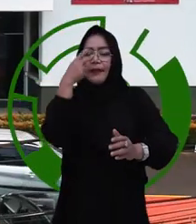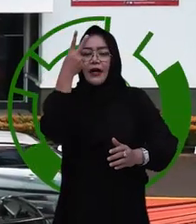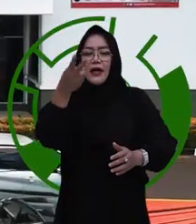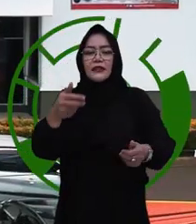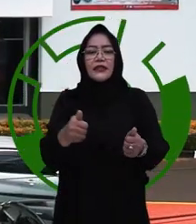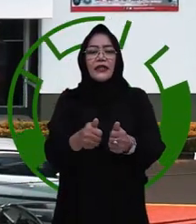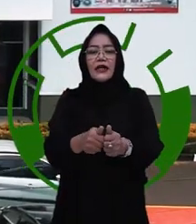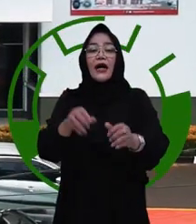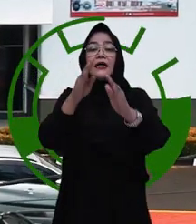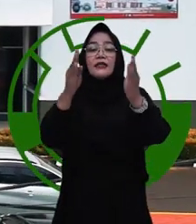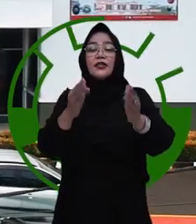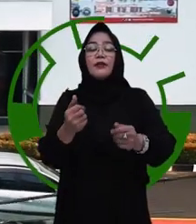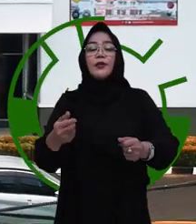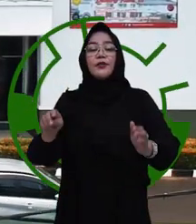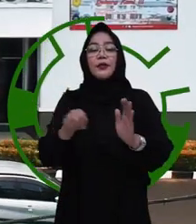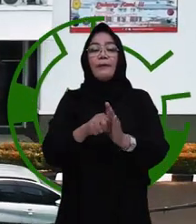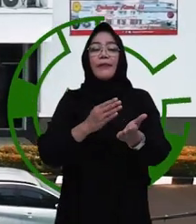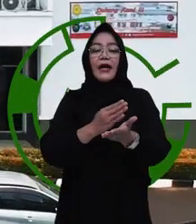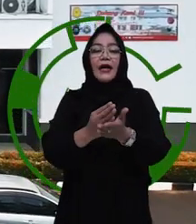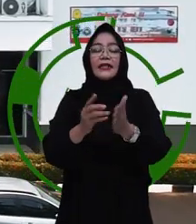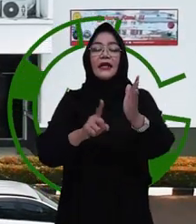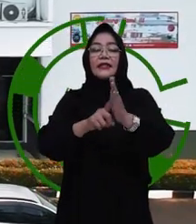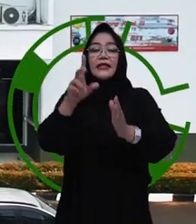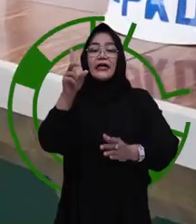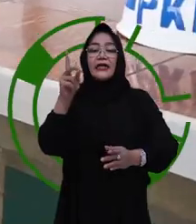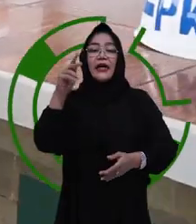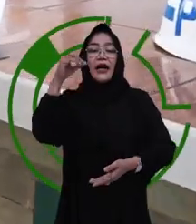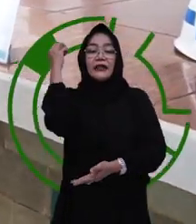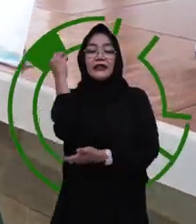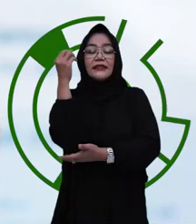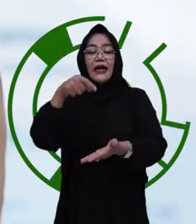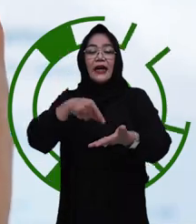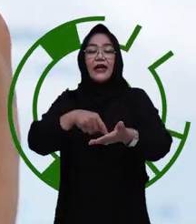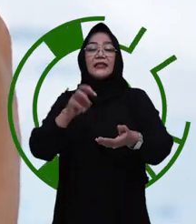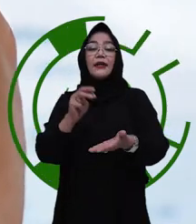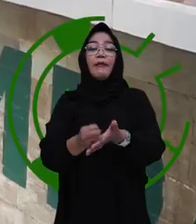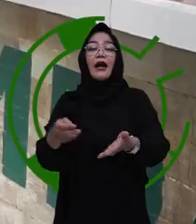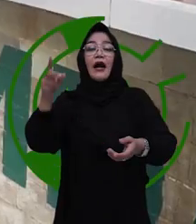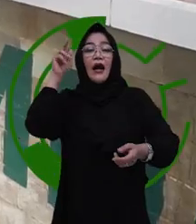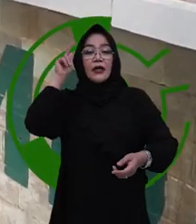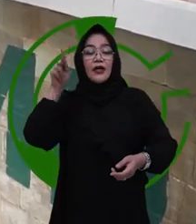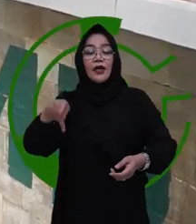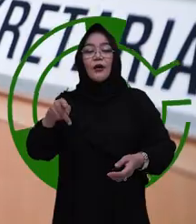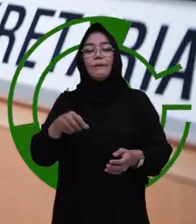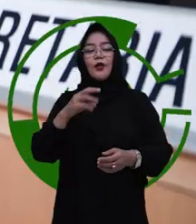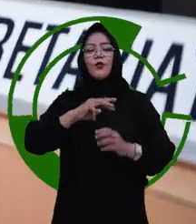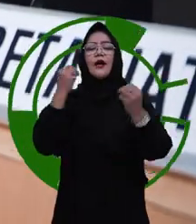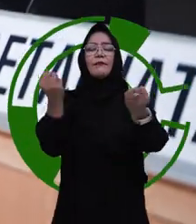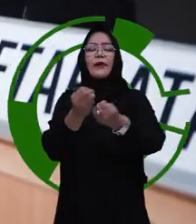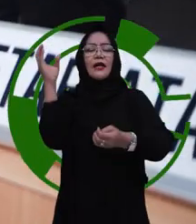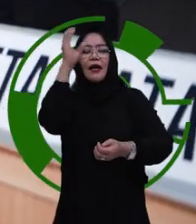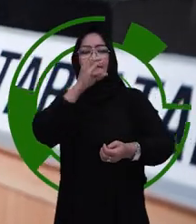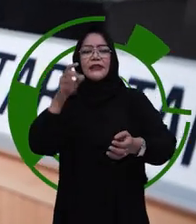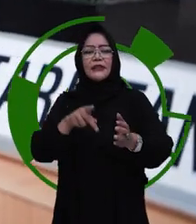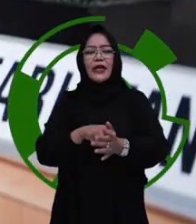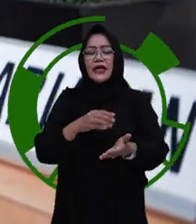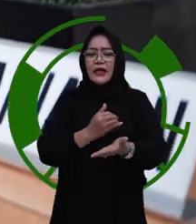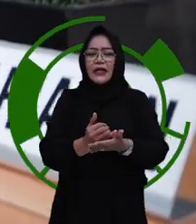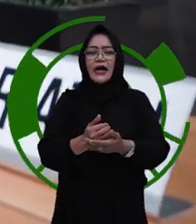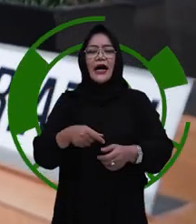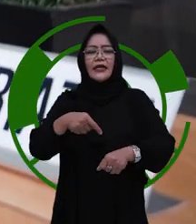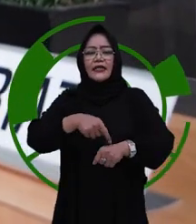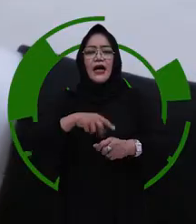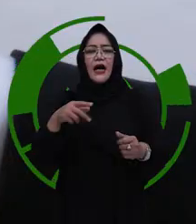Dengan dibentuknya Pengadilan Tinggi DKI Jakarta ini, maka kebutuhan masyarakat pencari keadilan di Provinsi